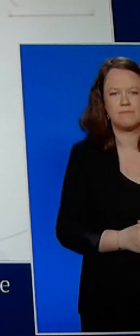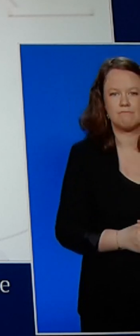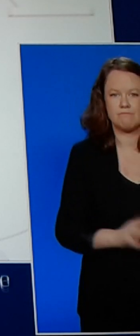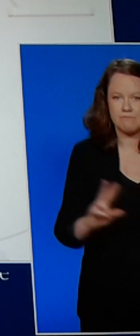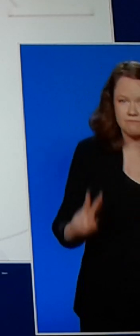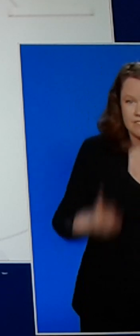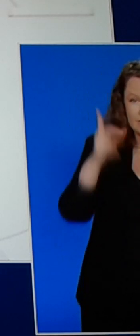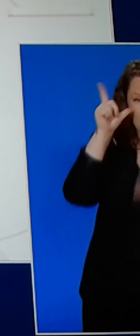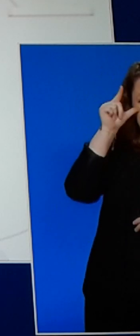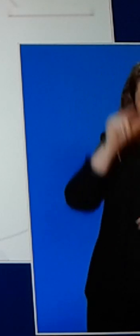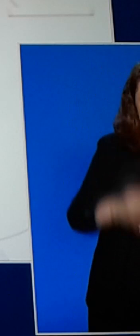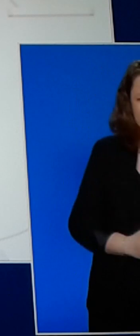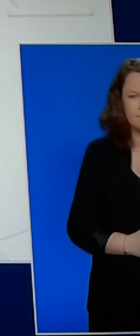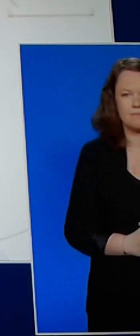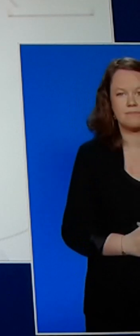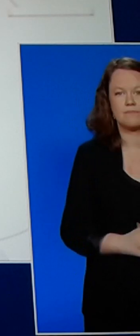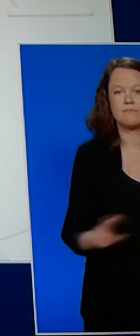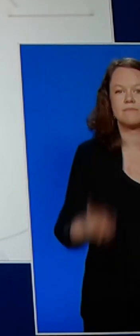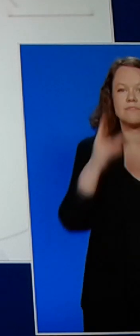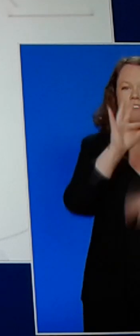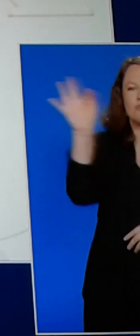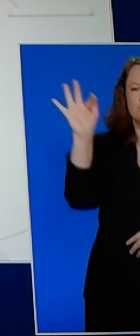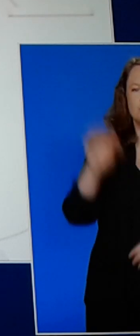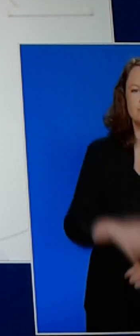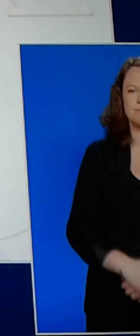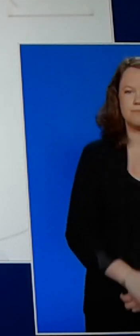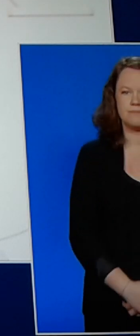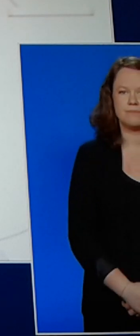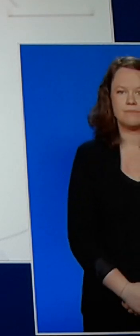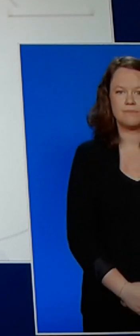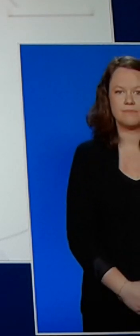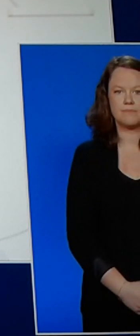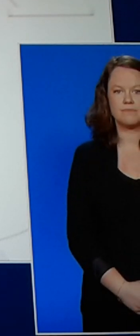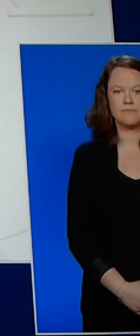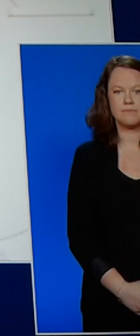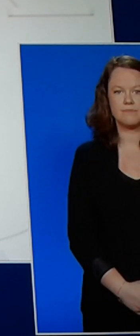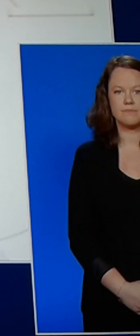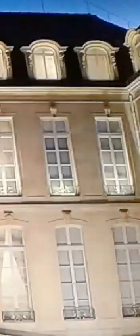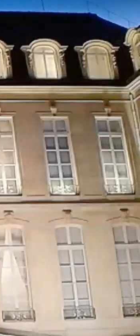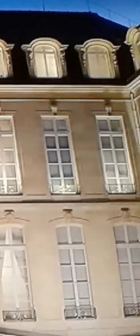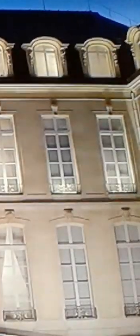Vive la République. Vive la France.